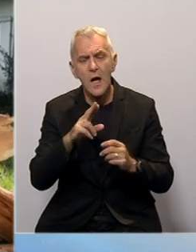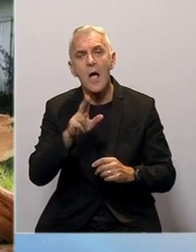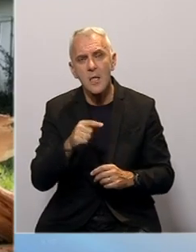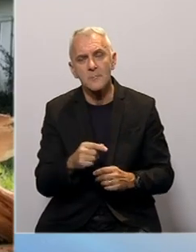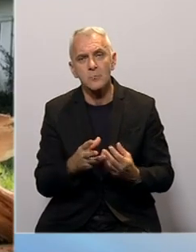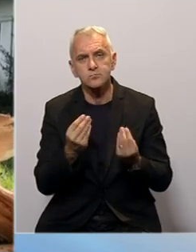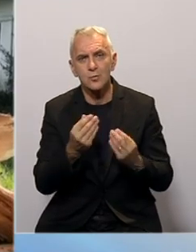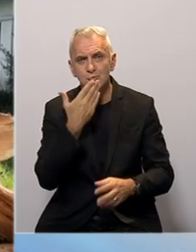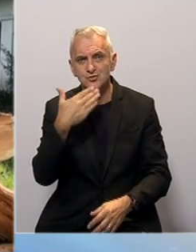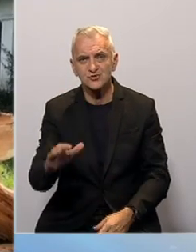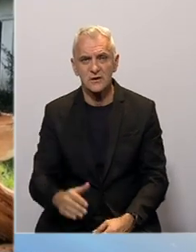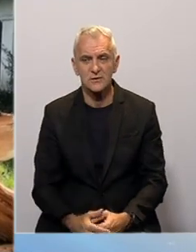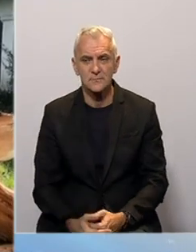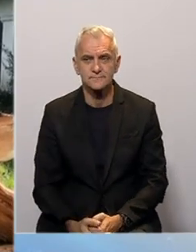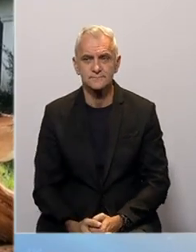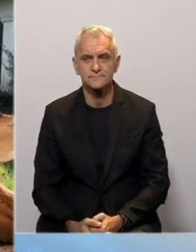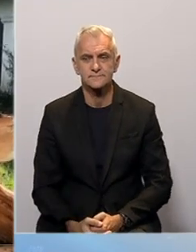štetu.